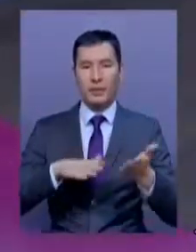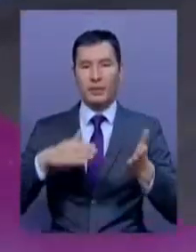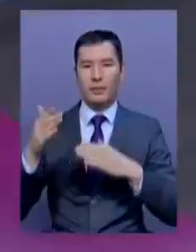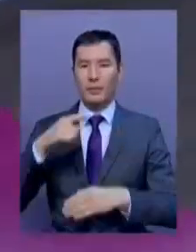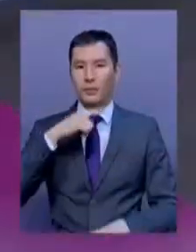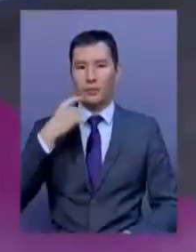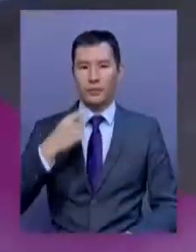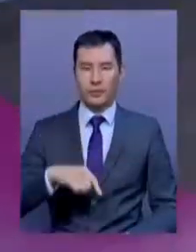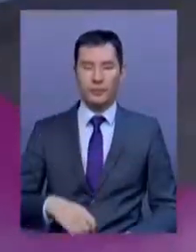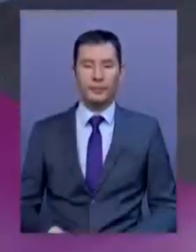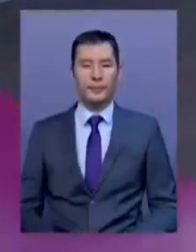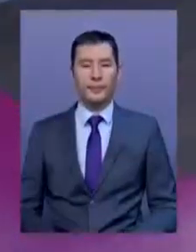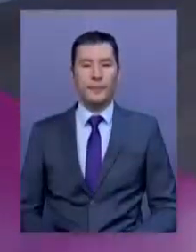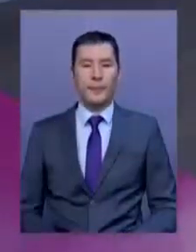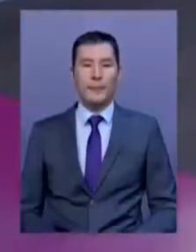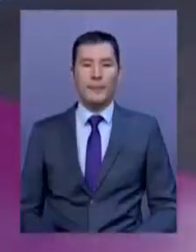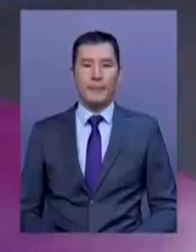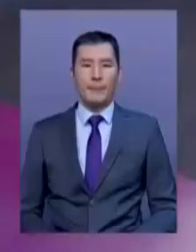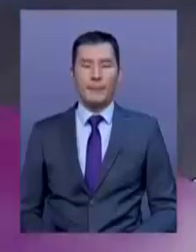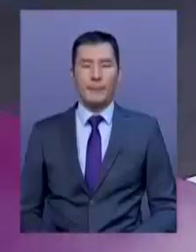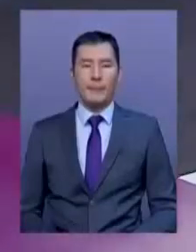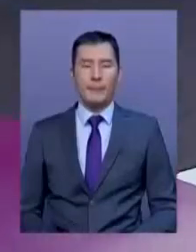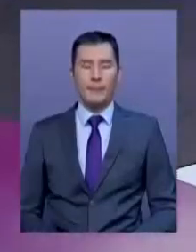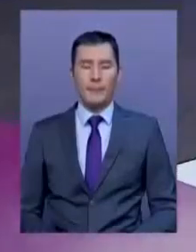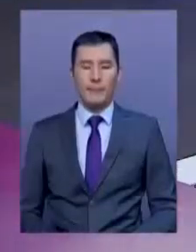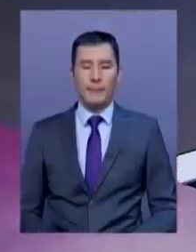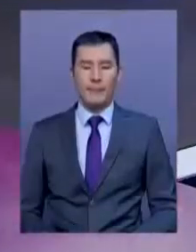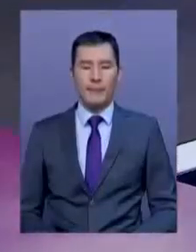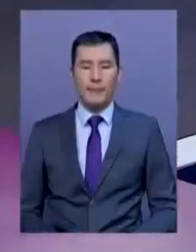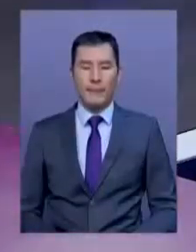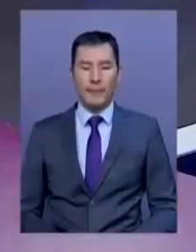әрмен қарай орыс тілінде жалғасады. Онымен таныстыратын әріптесім Диас Махамбетов. Диас, тізгін өзіңде.